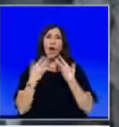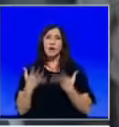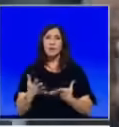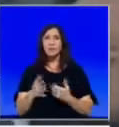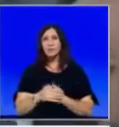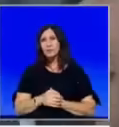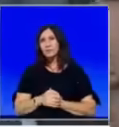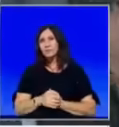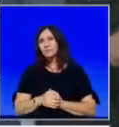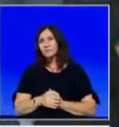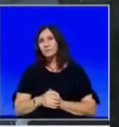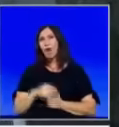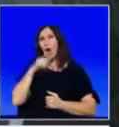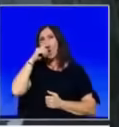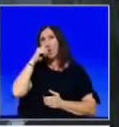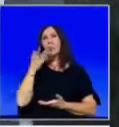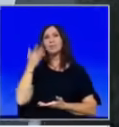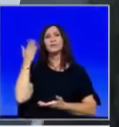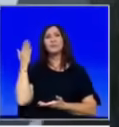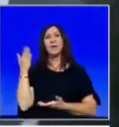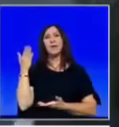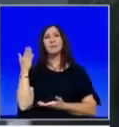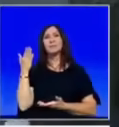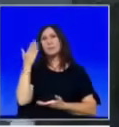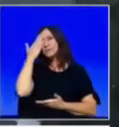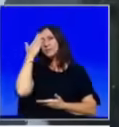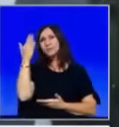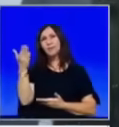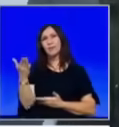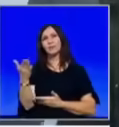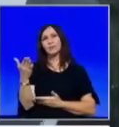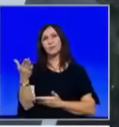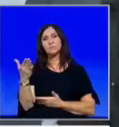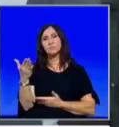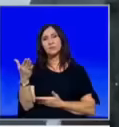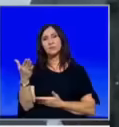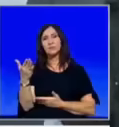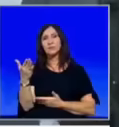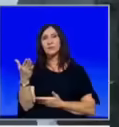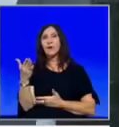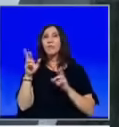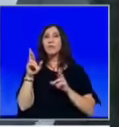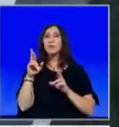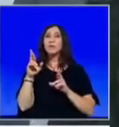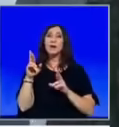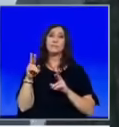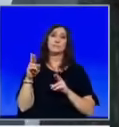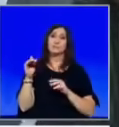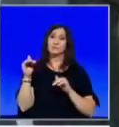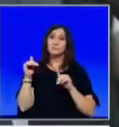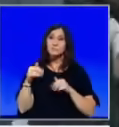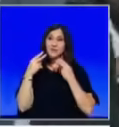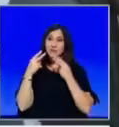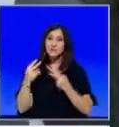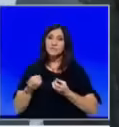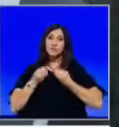вълнуваме, гордеем се, признателни сме и думи нямаме наистина да изразим възхищението и